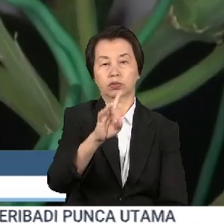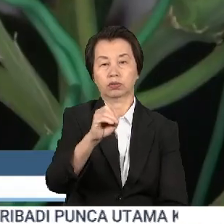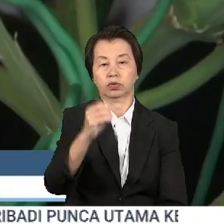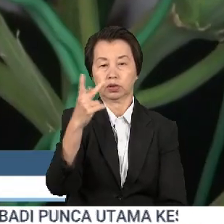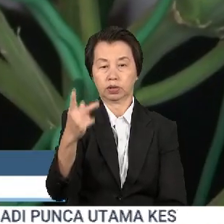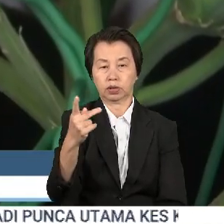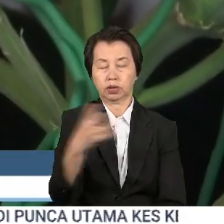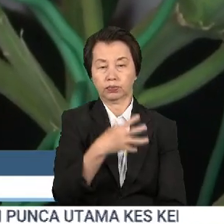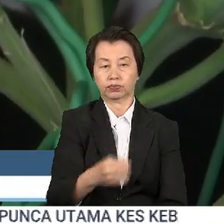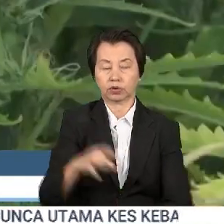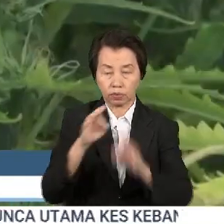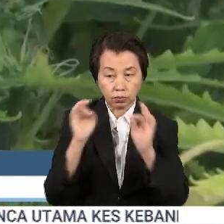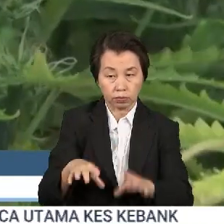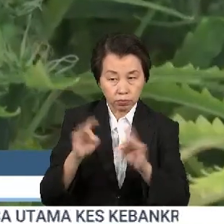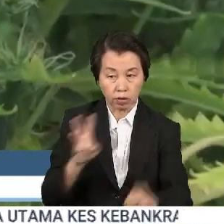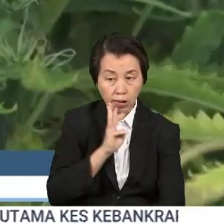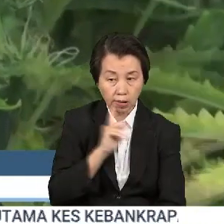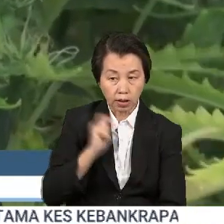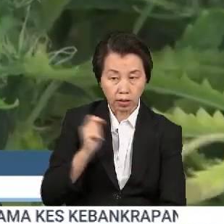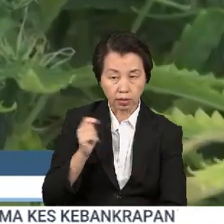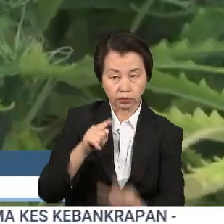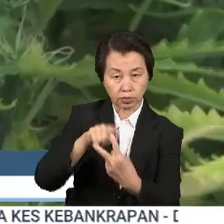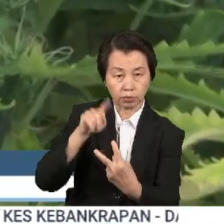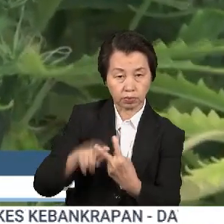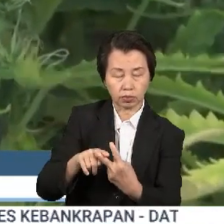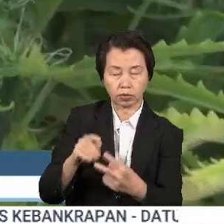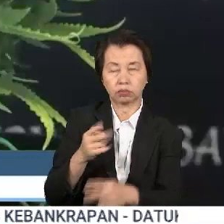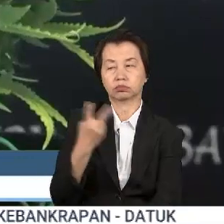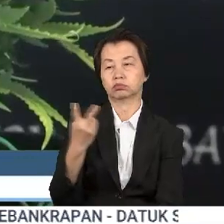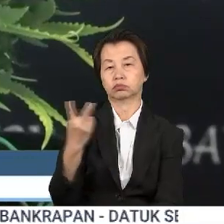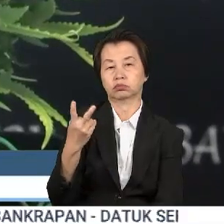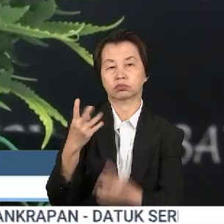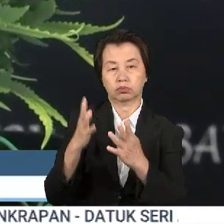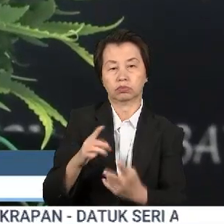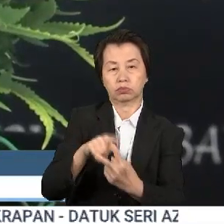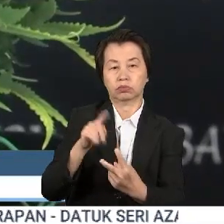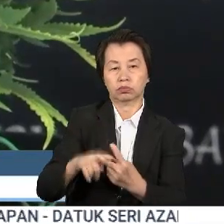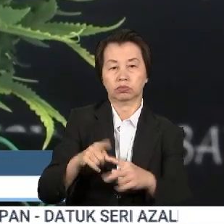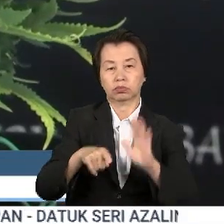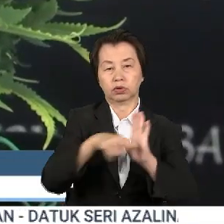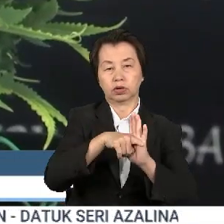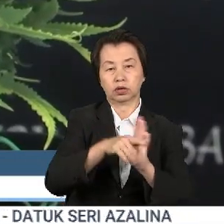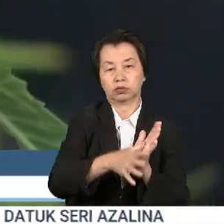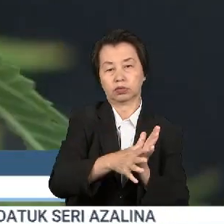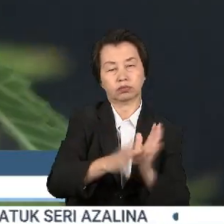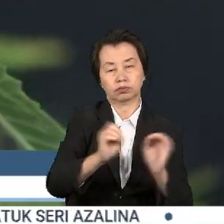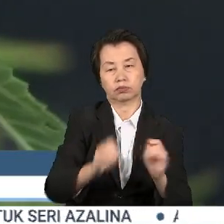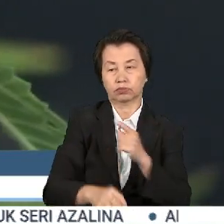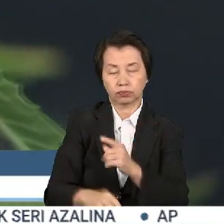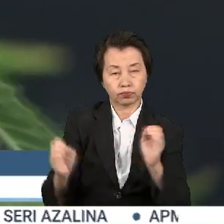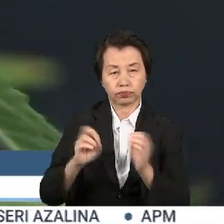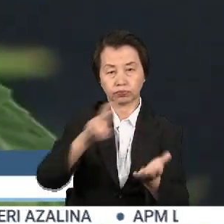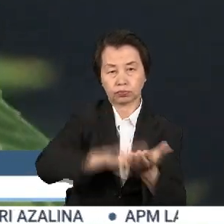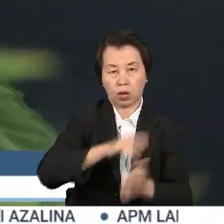RM80,000, manakala ujian saringan air kencing yang dijalankan mendapati kedua-dua suspek negatif dadah. Suspek tidak mempunyai